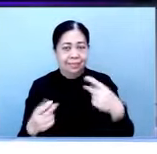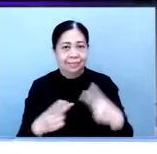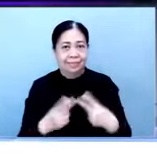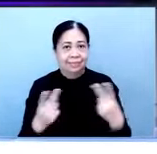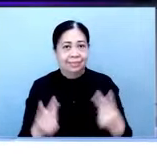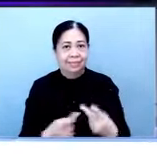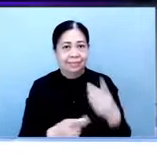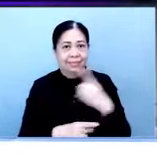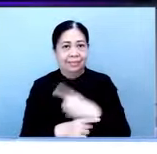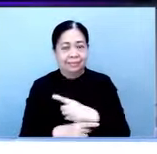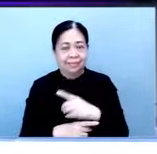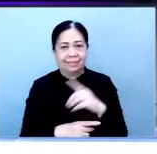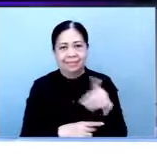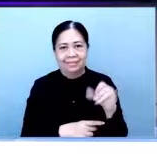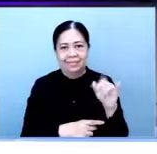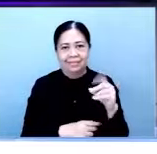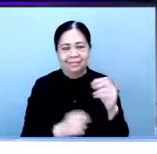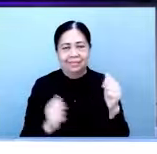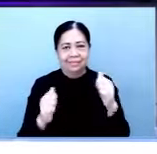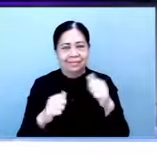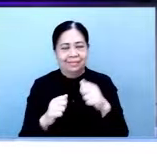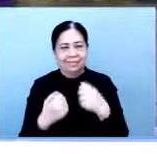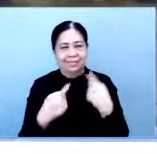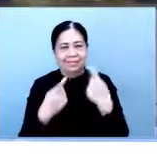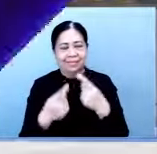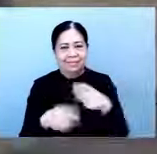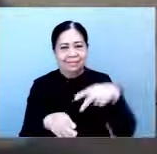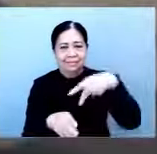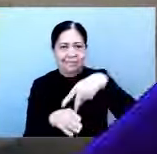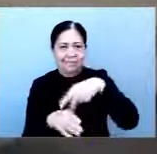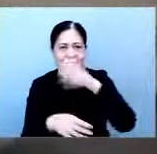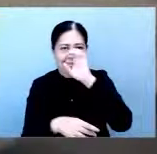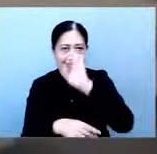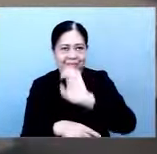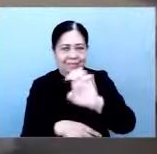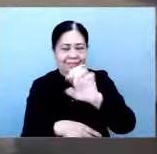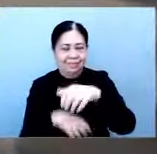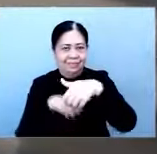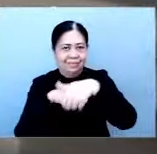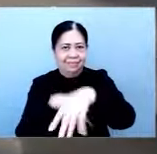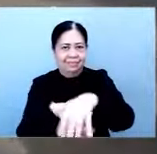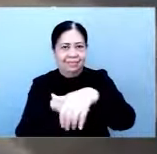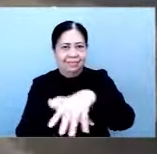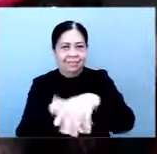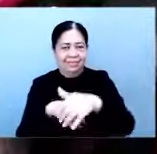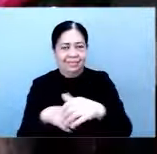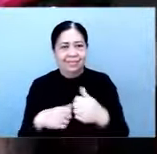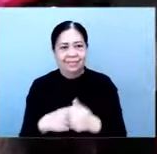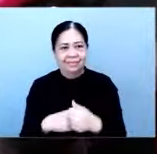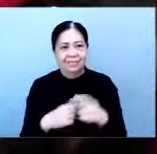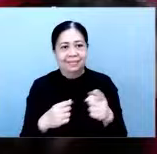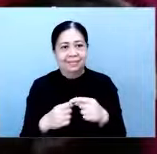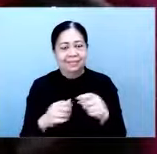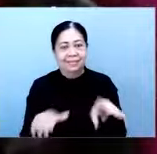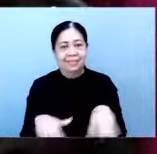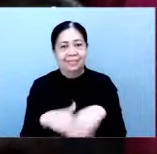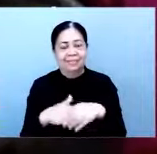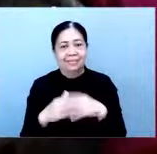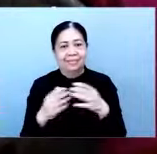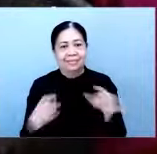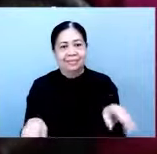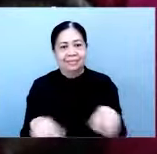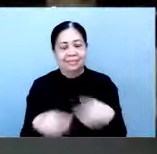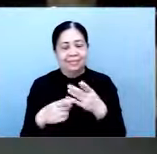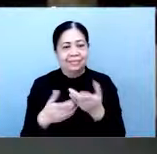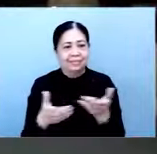Day. Nag-i-do ang mga couple habang nakasakay sa elepante. Ipinarata ang mga magkasintahan sa isang special mass wedding.